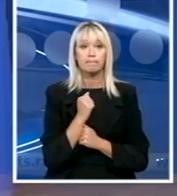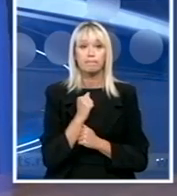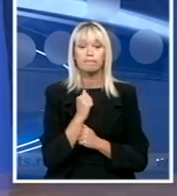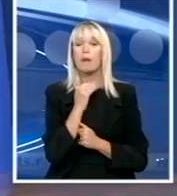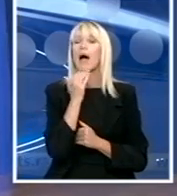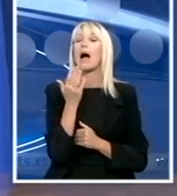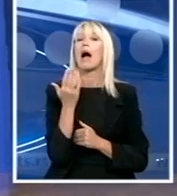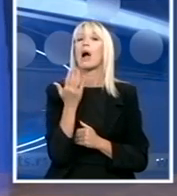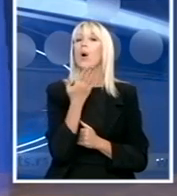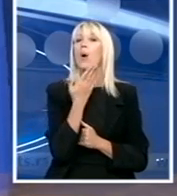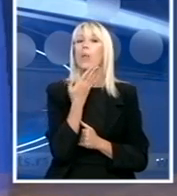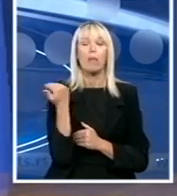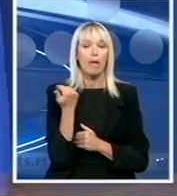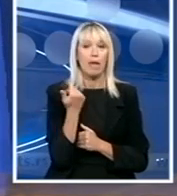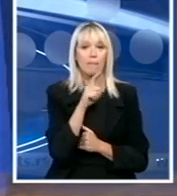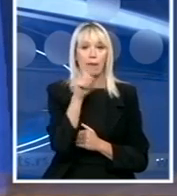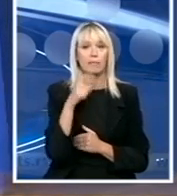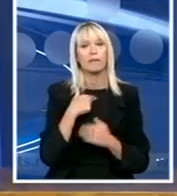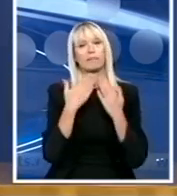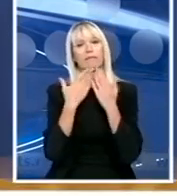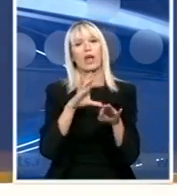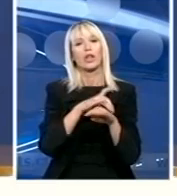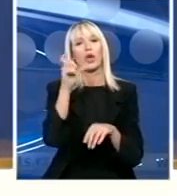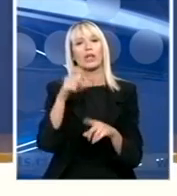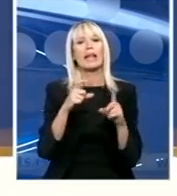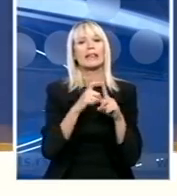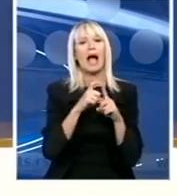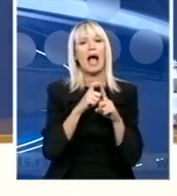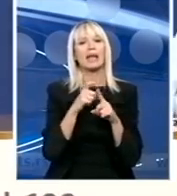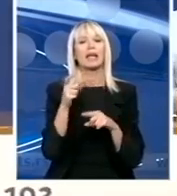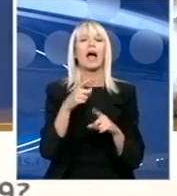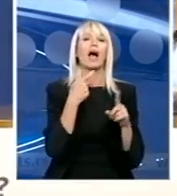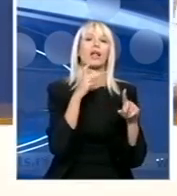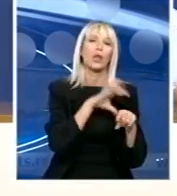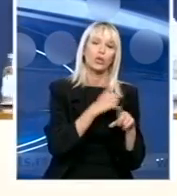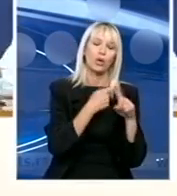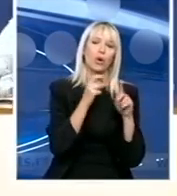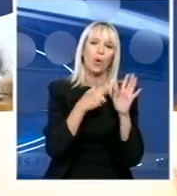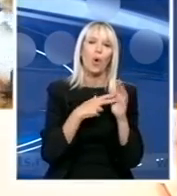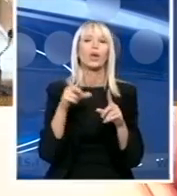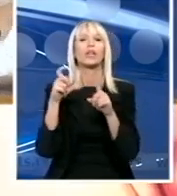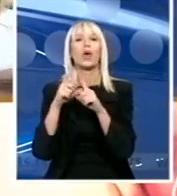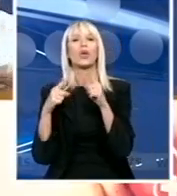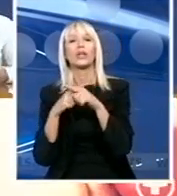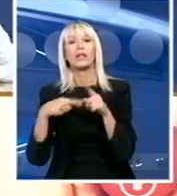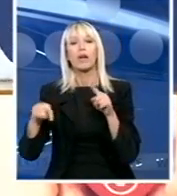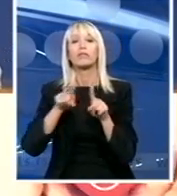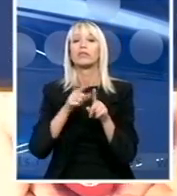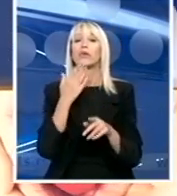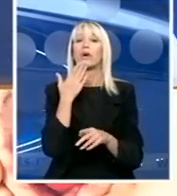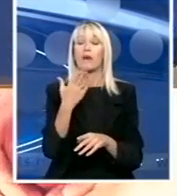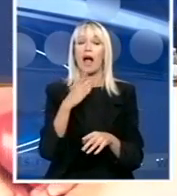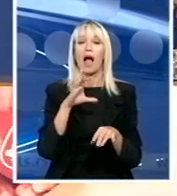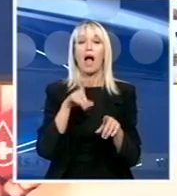Ukoliko nema, ja se zahvaljujem doktorki Kisić-Tepavčević, doktoru Konu i doktoru Tiodoroviću. Hvala i vama, drage kolege. Ovim je